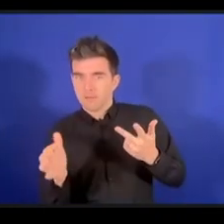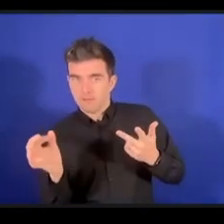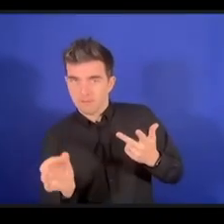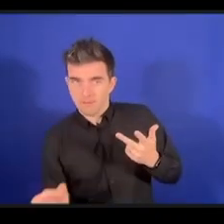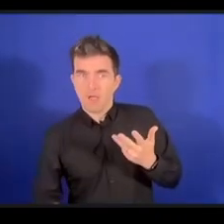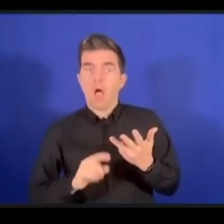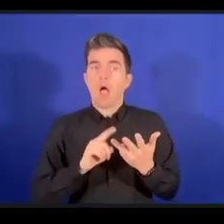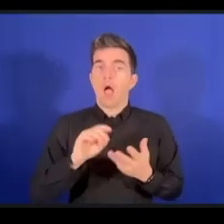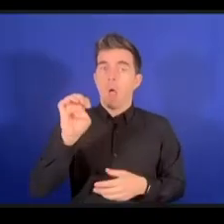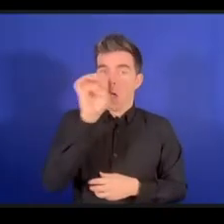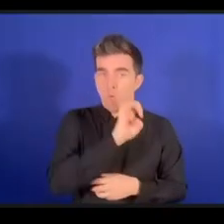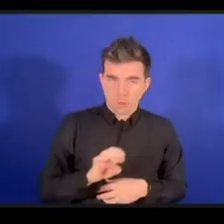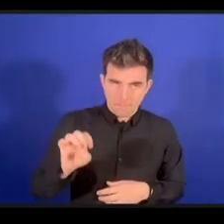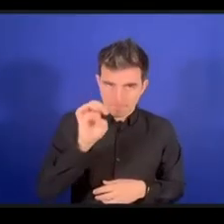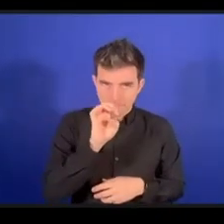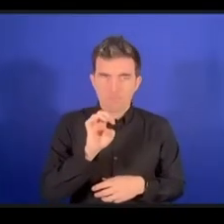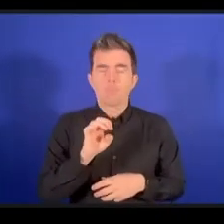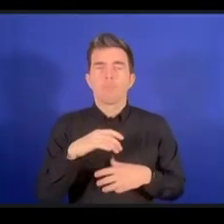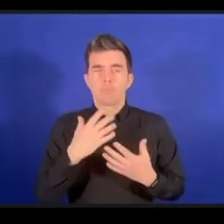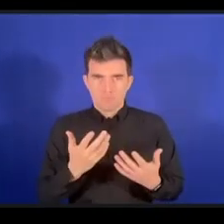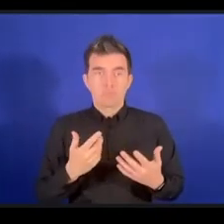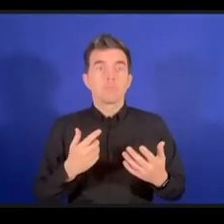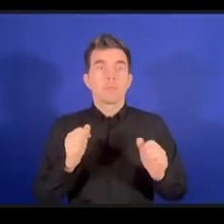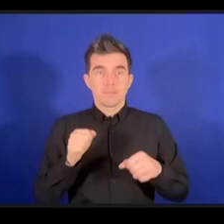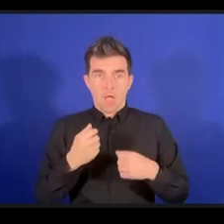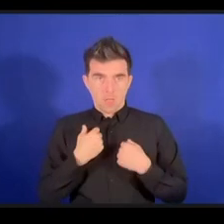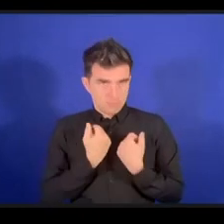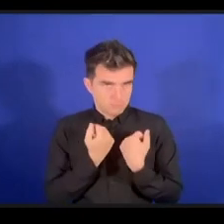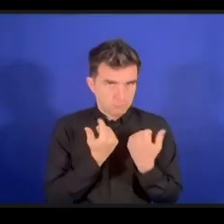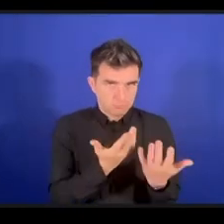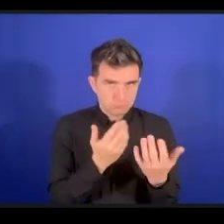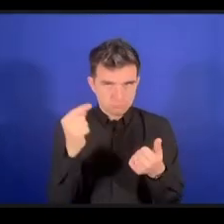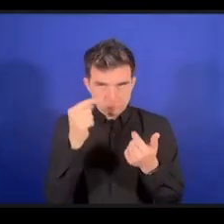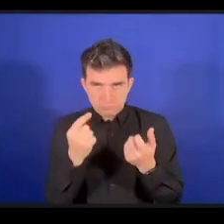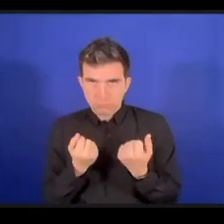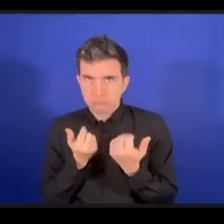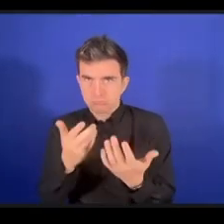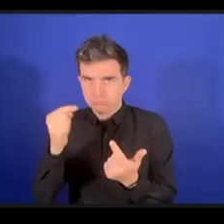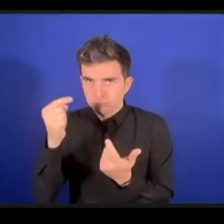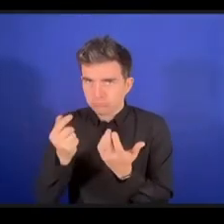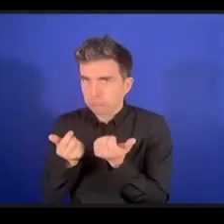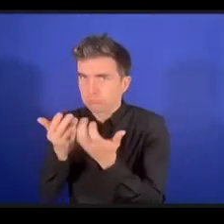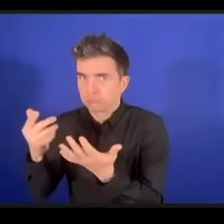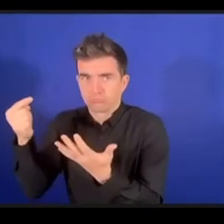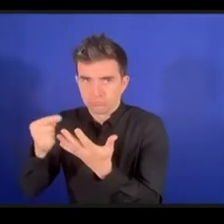提供奖学金。这是谷歌和 Vensurf，